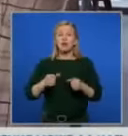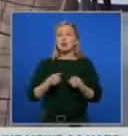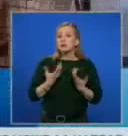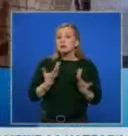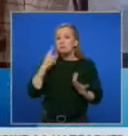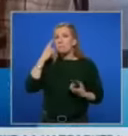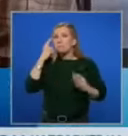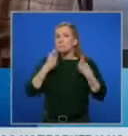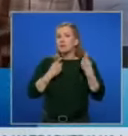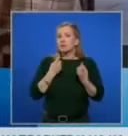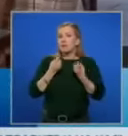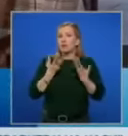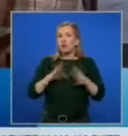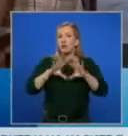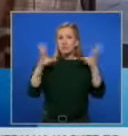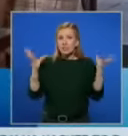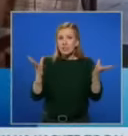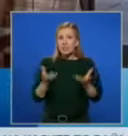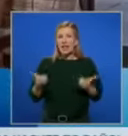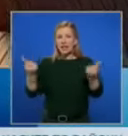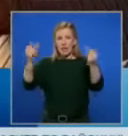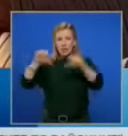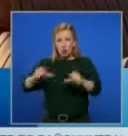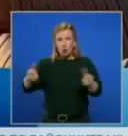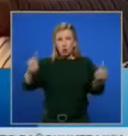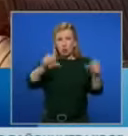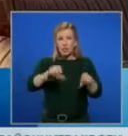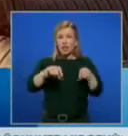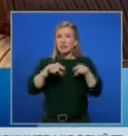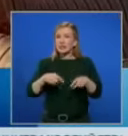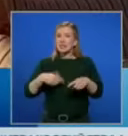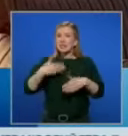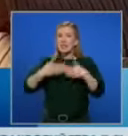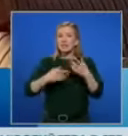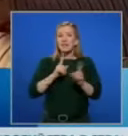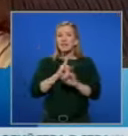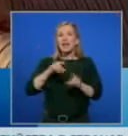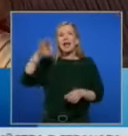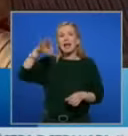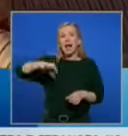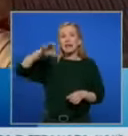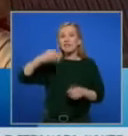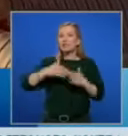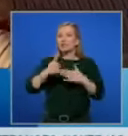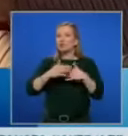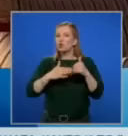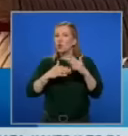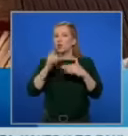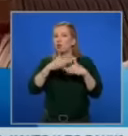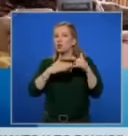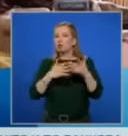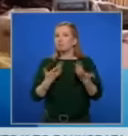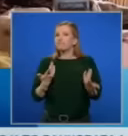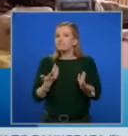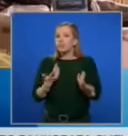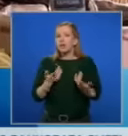тези руини, всички тези разрушения да са следствие на некачествено строителство. Хората по-скоро не